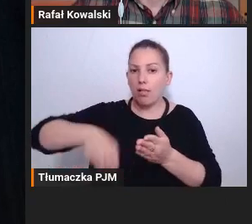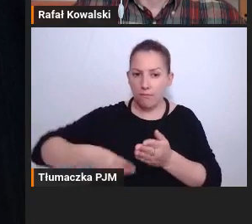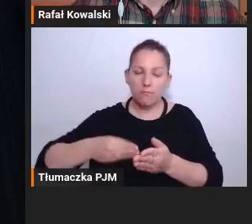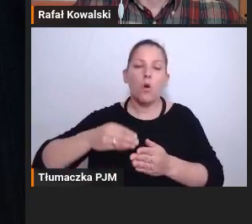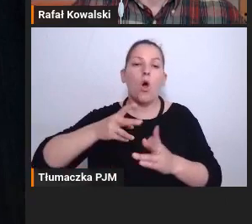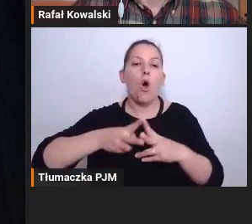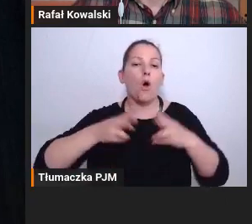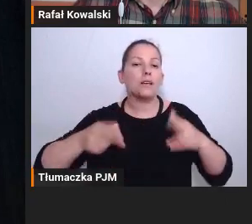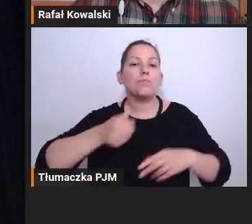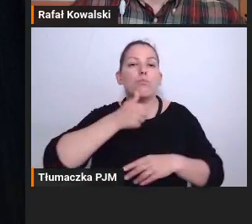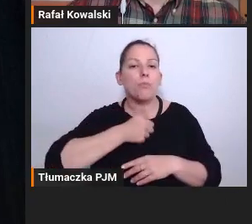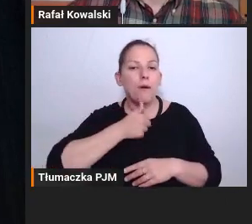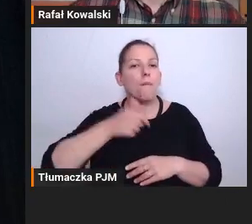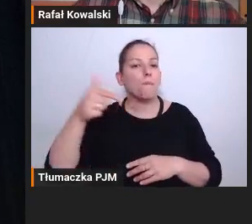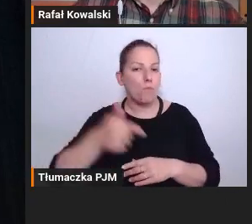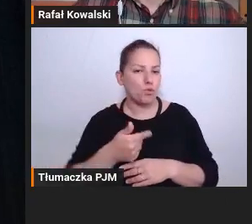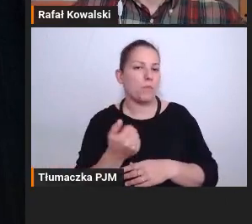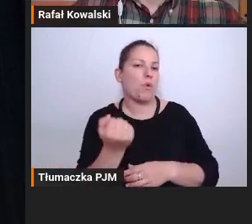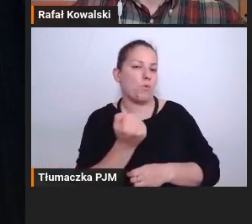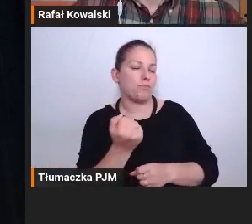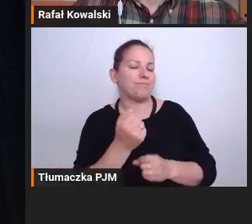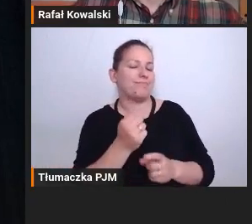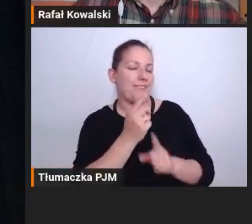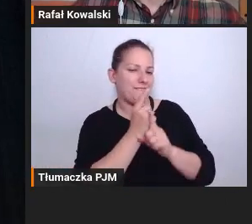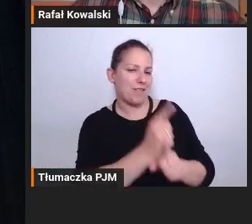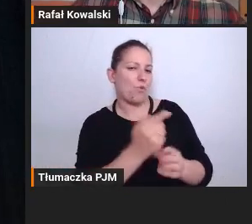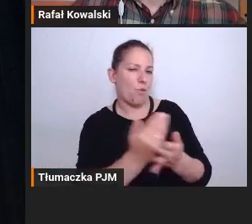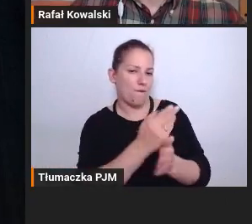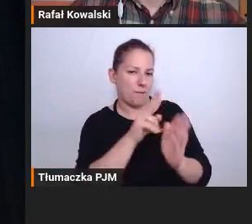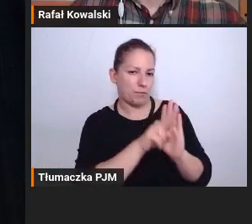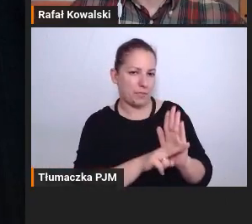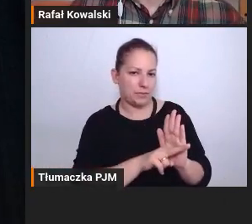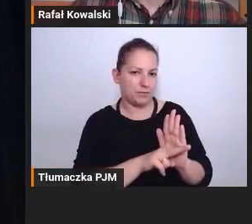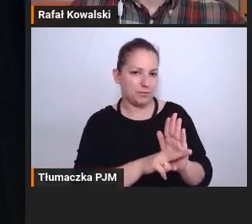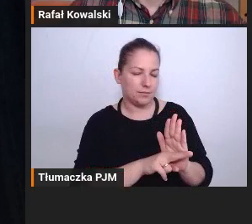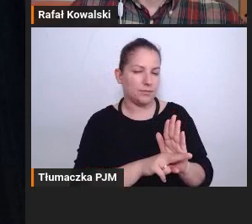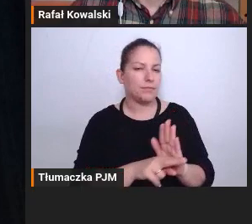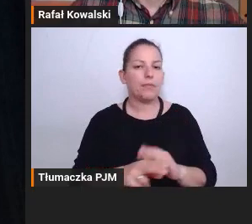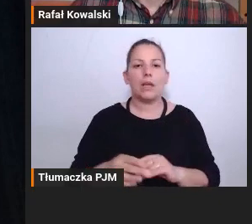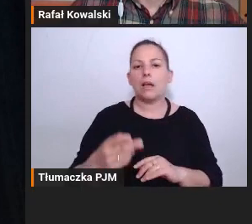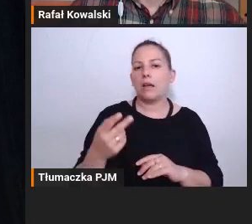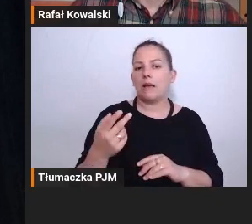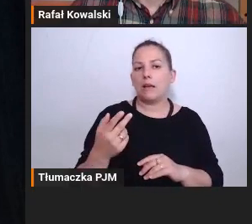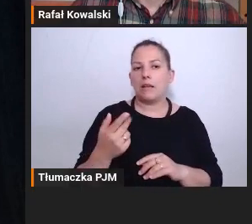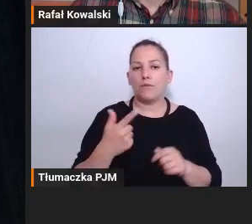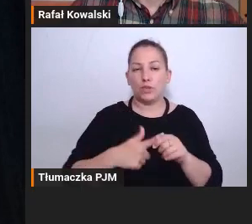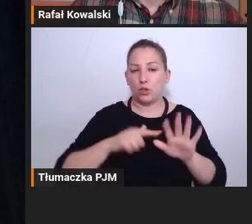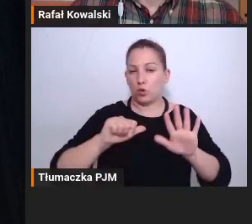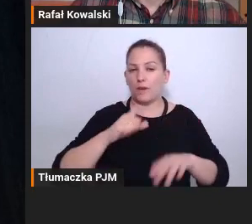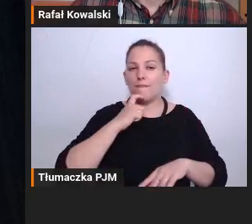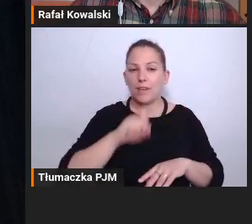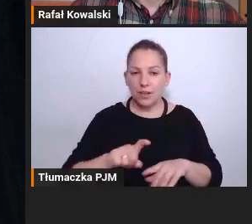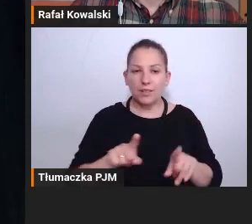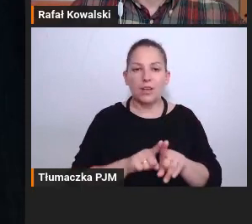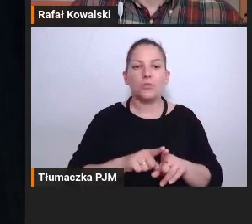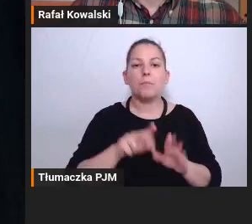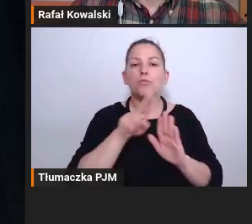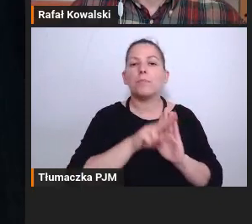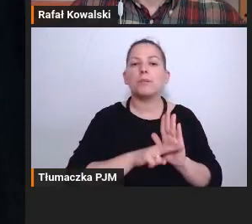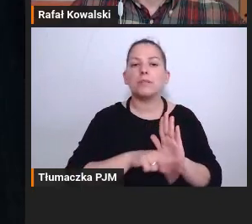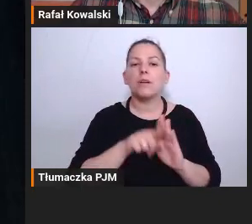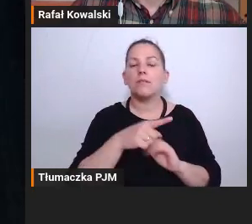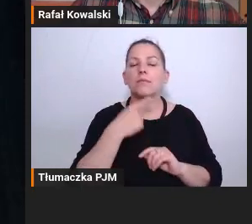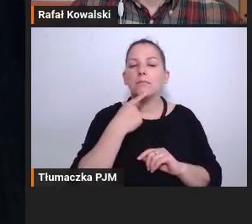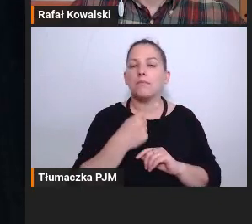próbny, powinniśmy stosować nowe przepisy. Weszły nam 26 kwietnia weszły nam przepisy, które mówią